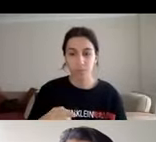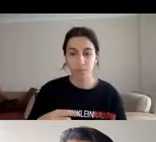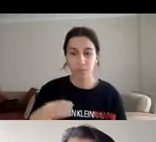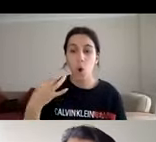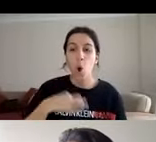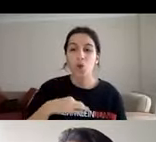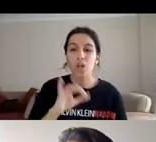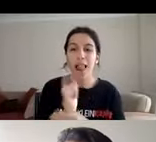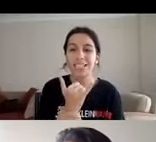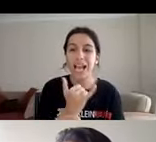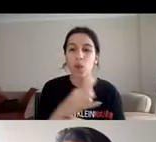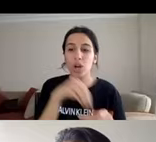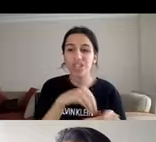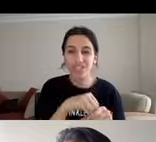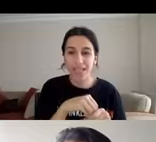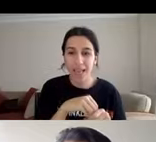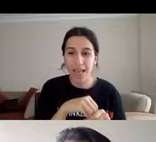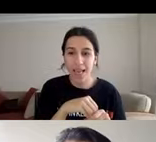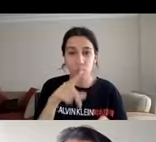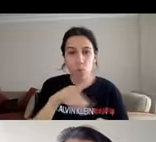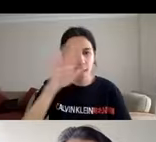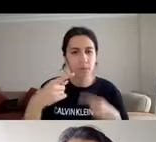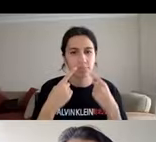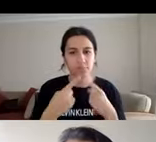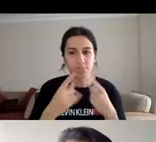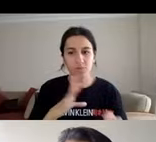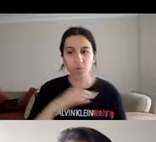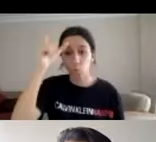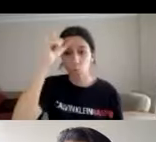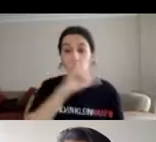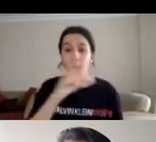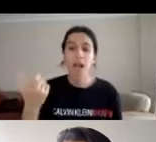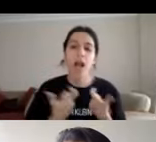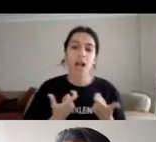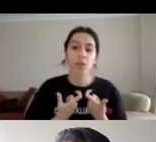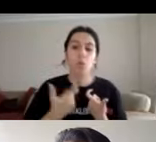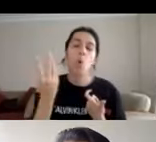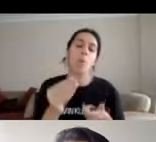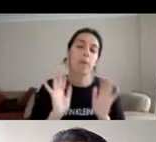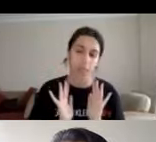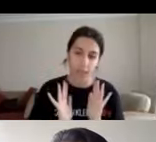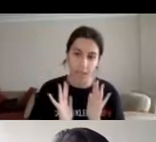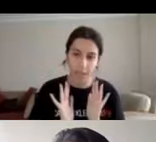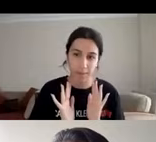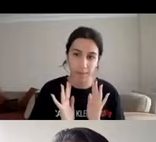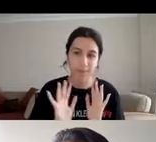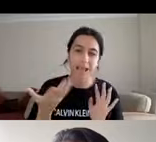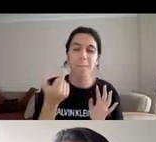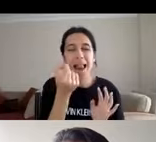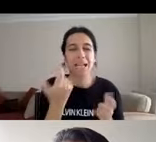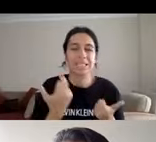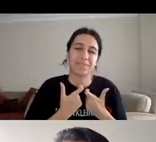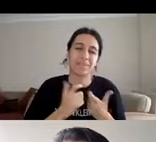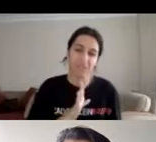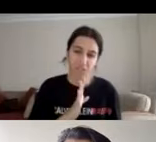geçirici bir güç olarak bu da dile getiriliyor. Türkiye'de de henüz yasal düzenleme olmadığı için, yani belli ölçüde olduğu için ben